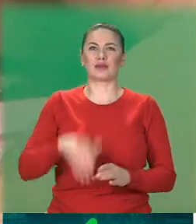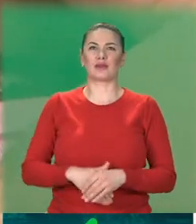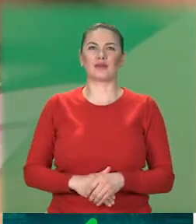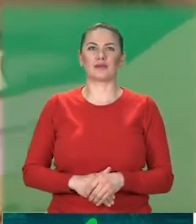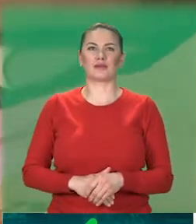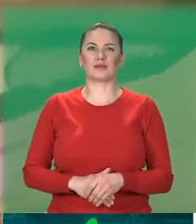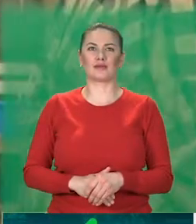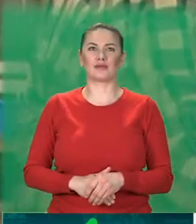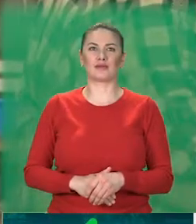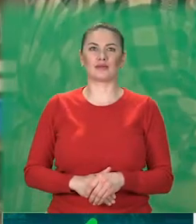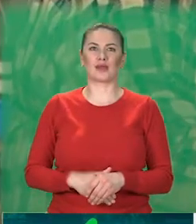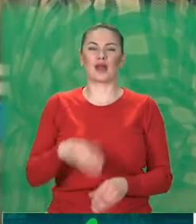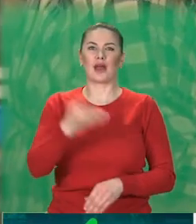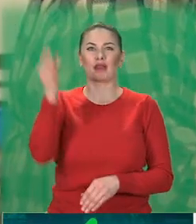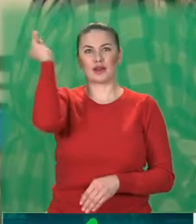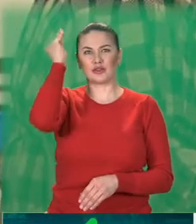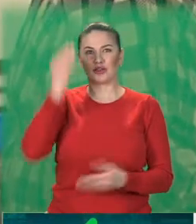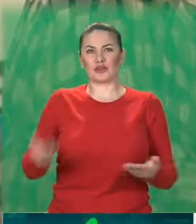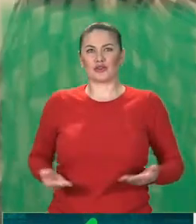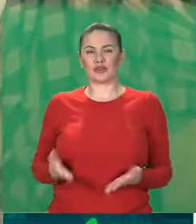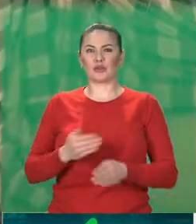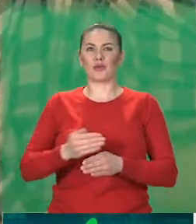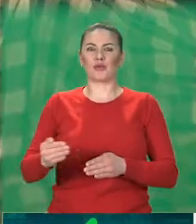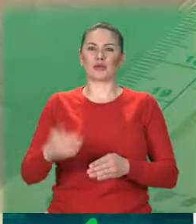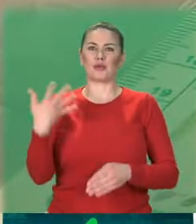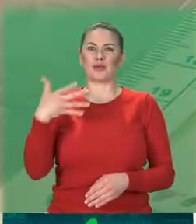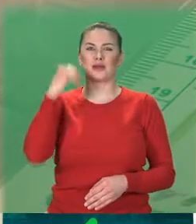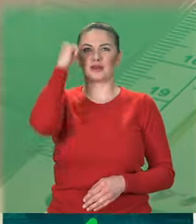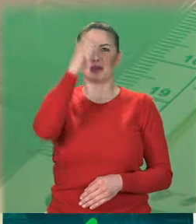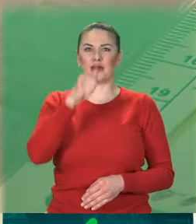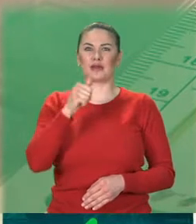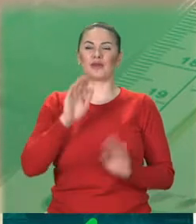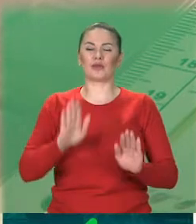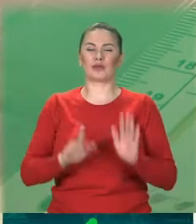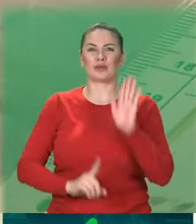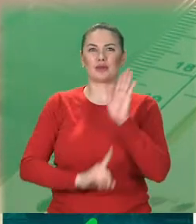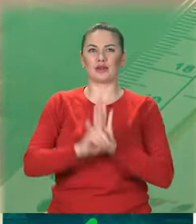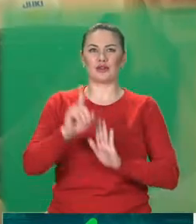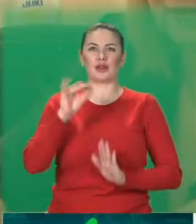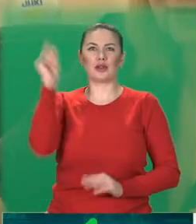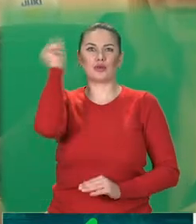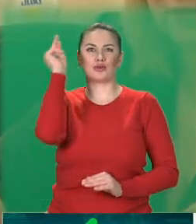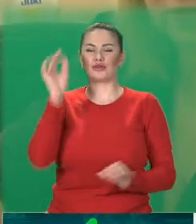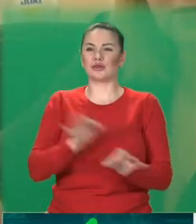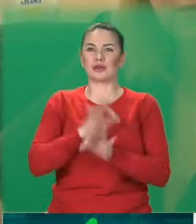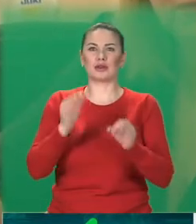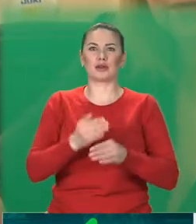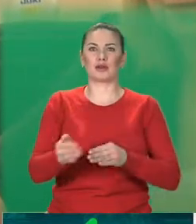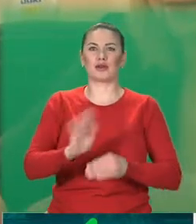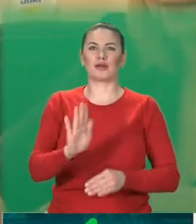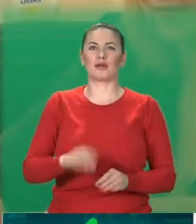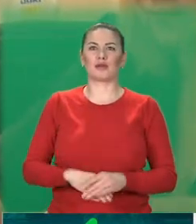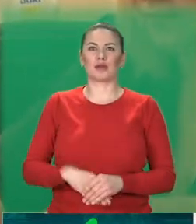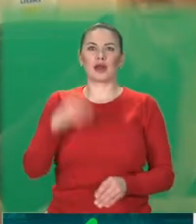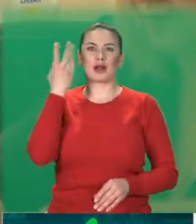Творческая натура, она считает, жизнь после 50 только начинается. А уж учиться точно никогда не поздно. Когда Сахалинка узнала о